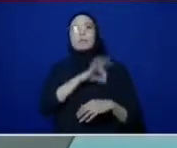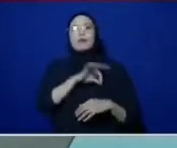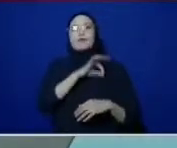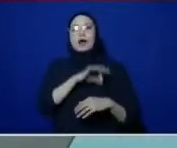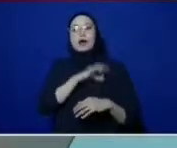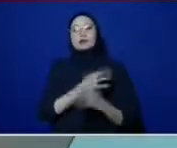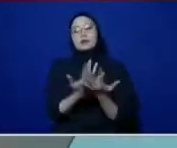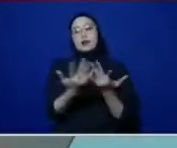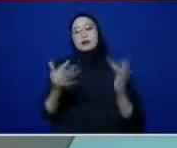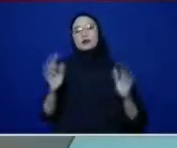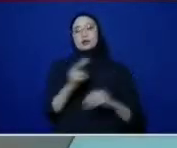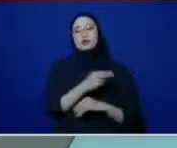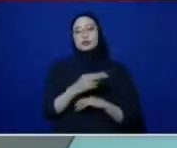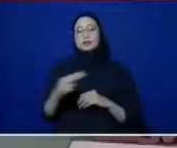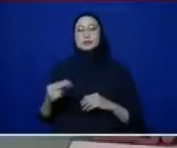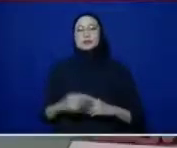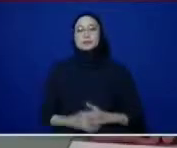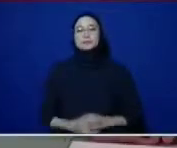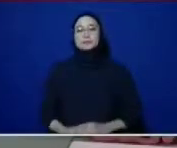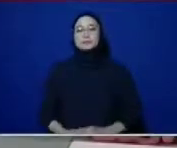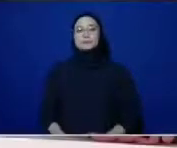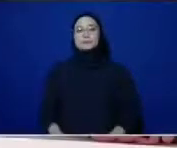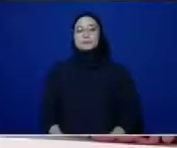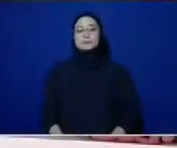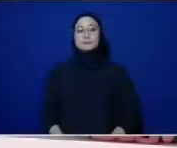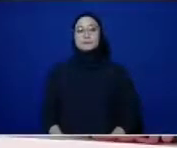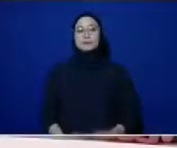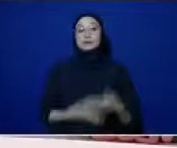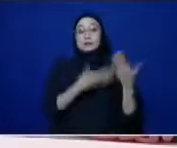negara. Baik, silakan Pak Prabowo.